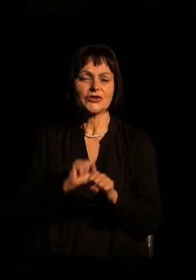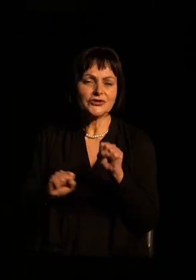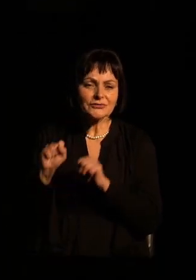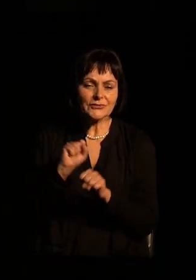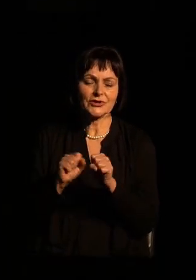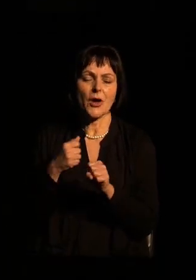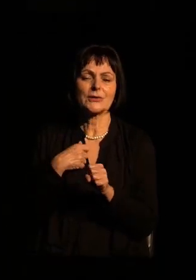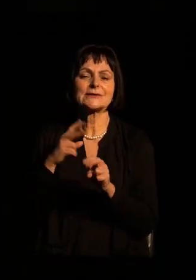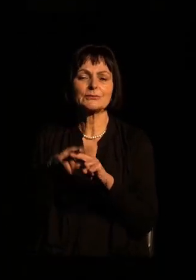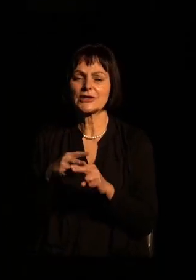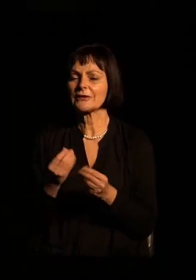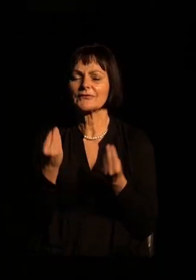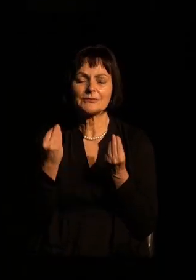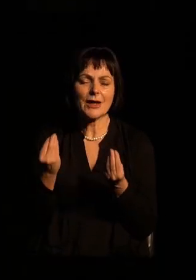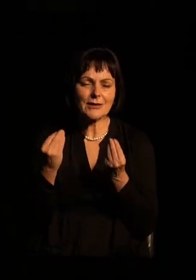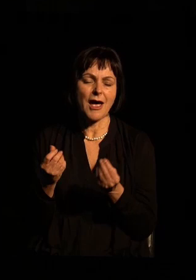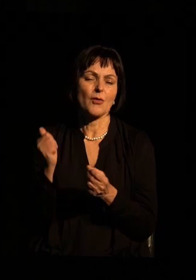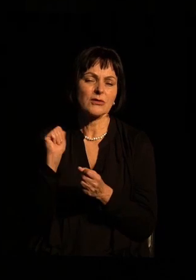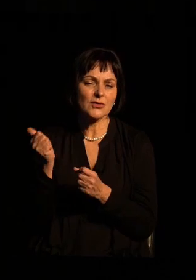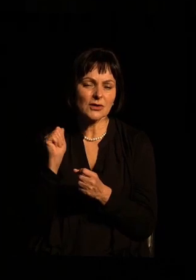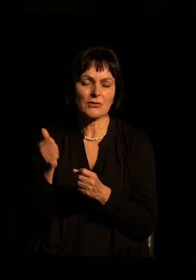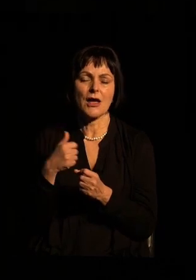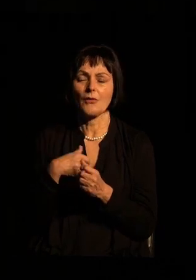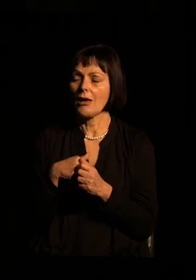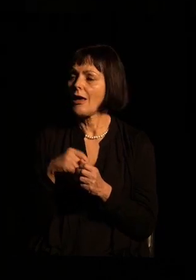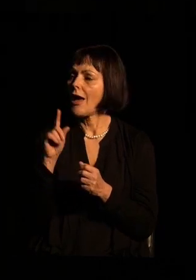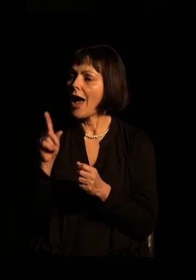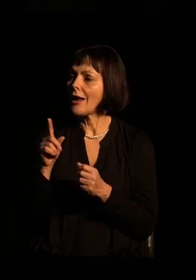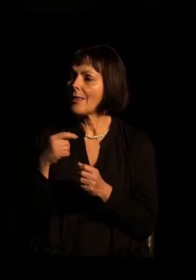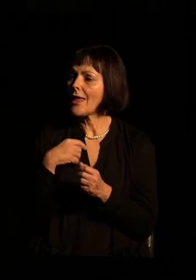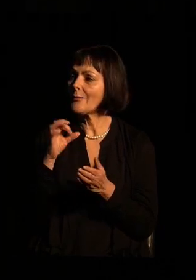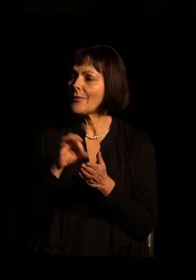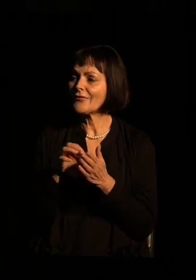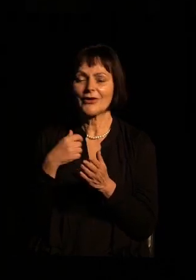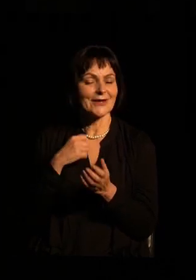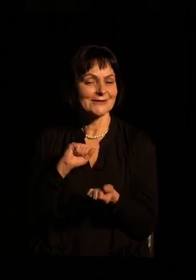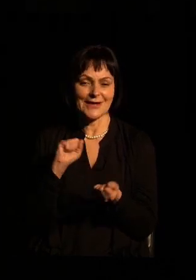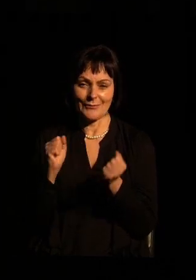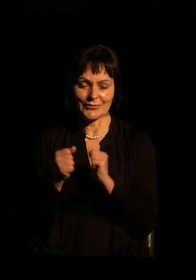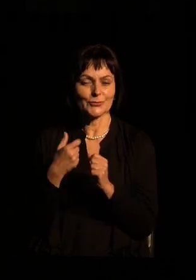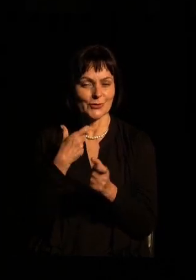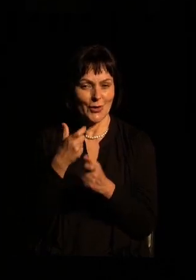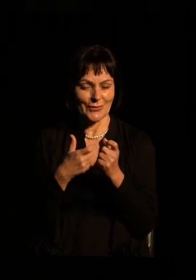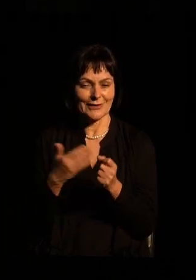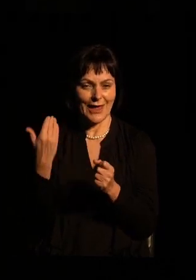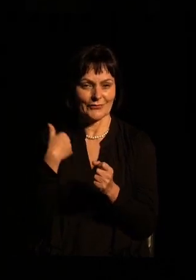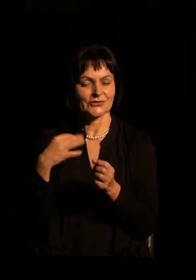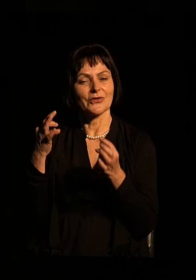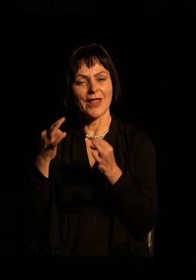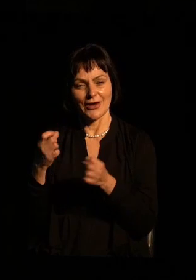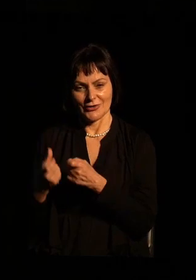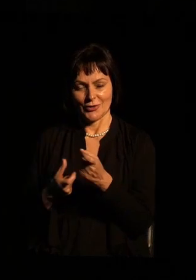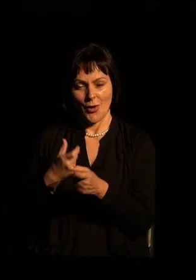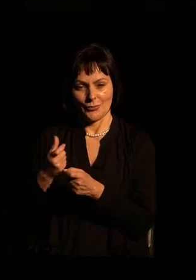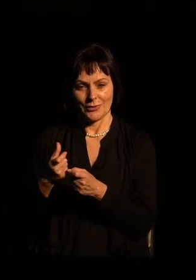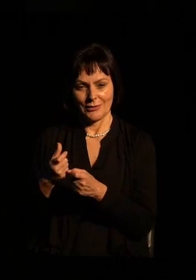wytrenowani, sprzęt jest doskonały, rozeznanie dosyć duże. Natomiast ja na pewno bym nie zamienił tego, co robiliśmy, na to, co się robi